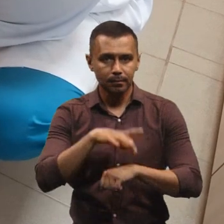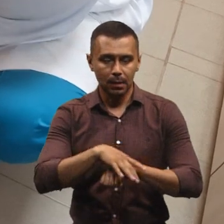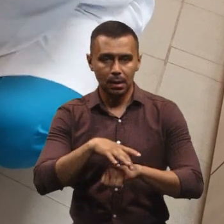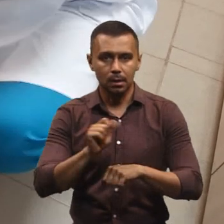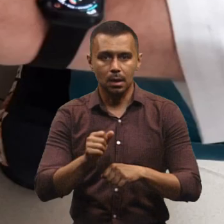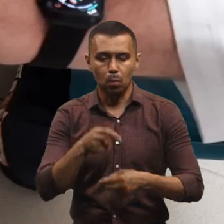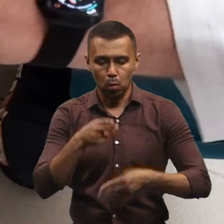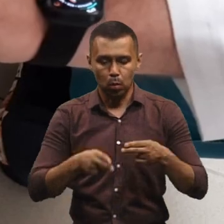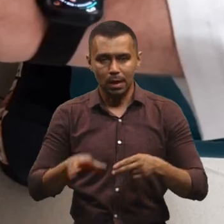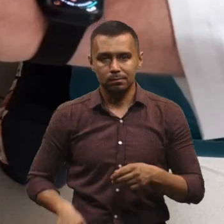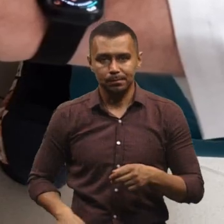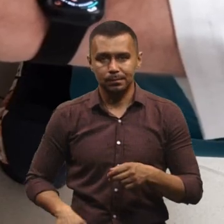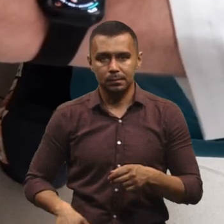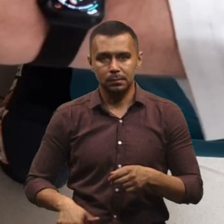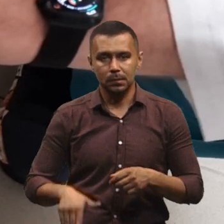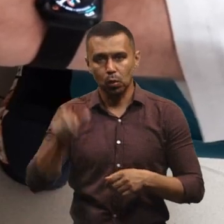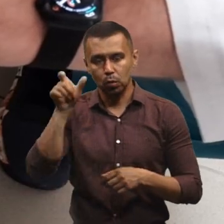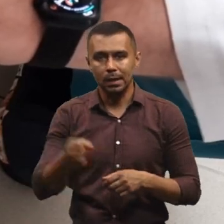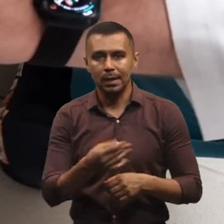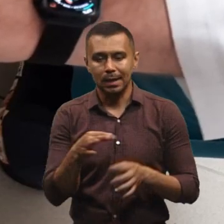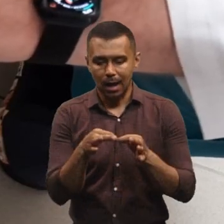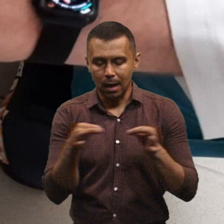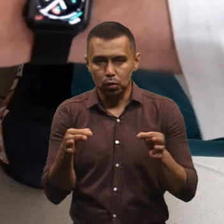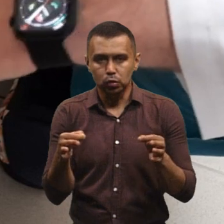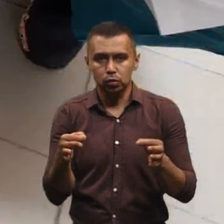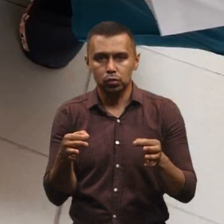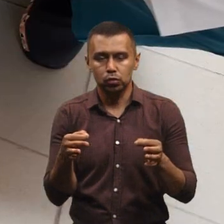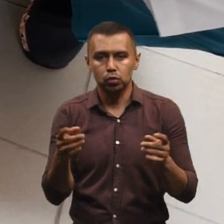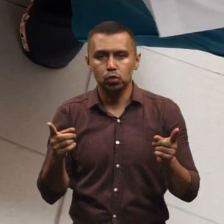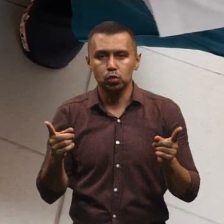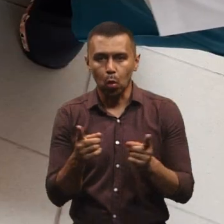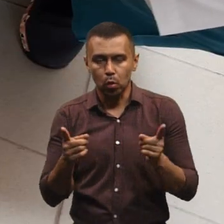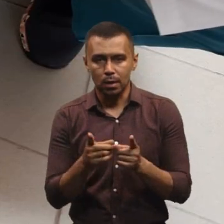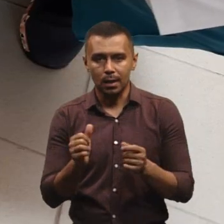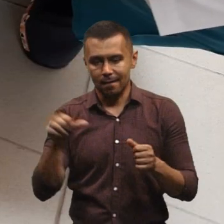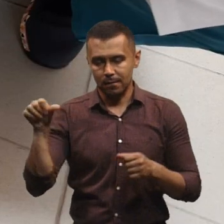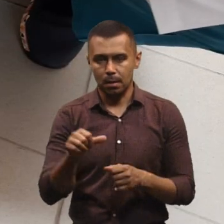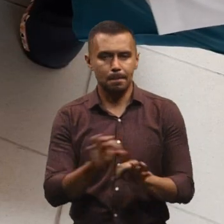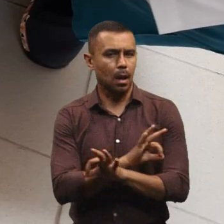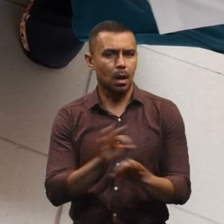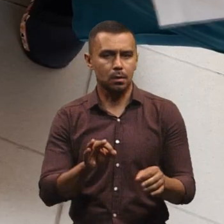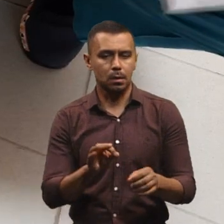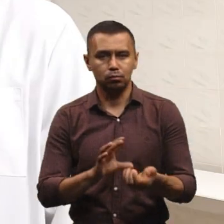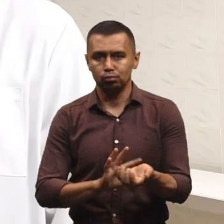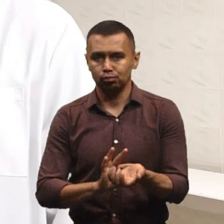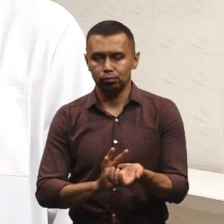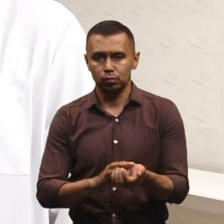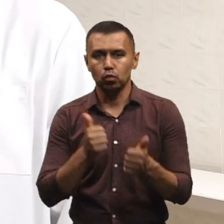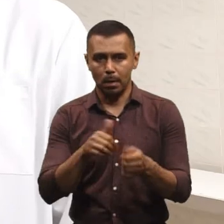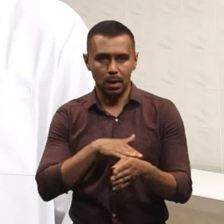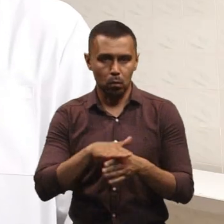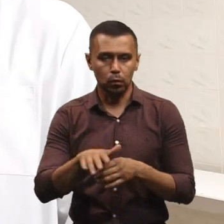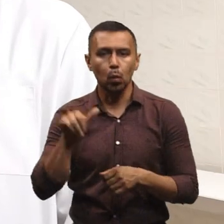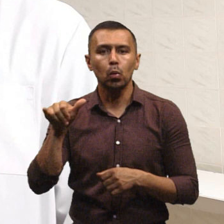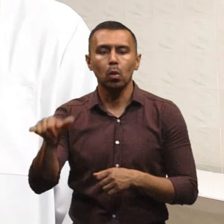на перооперованій кінцівці пацієнта кількість артери скорочень за хвилину Прекрасну пульса Це добре наповнення в нього